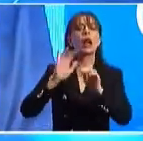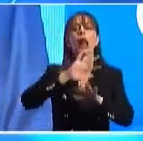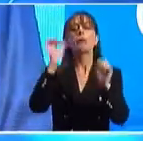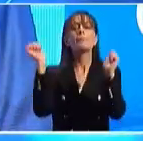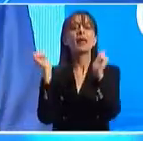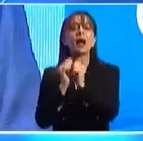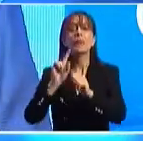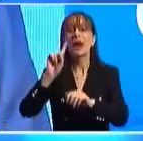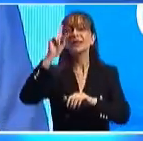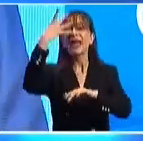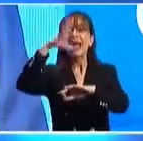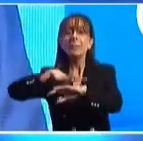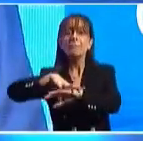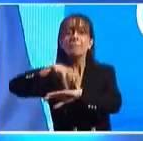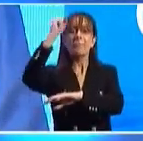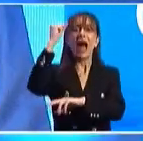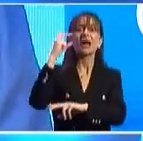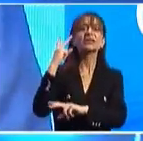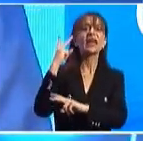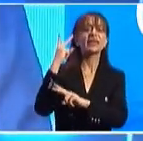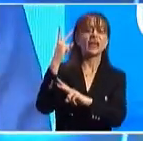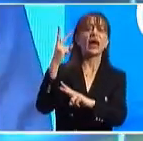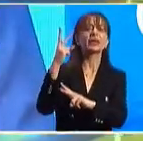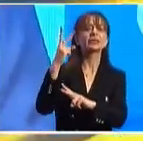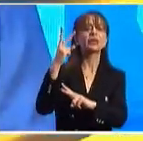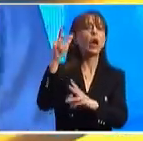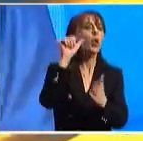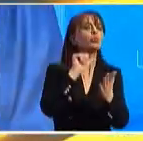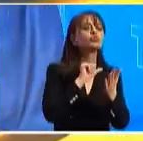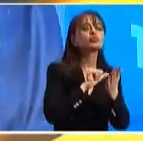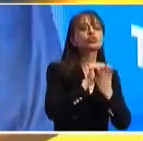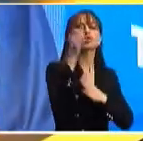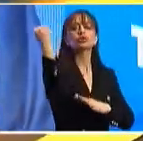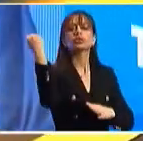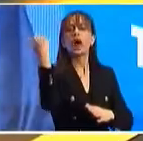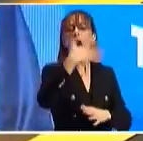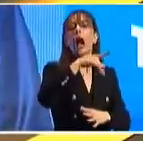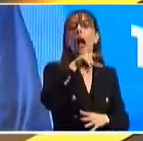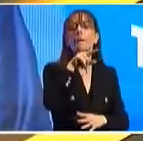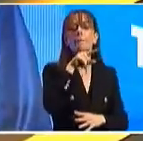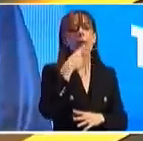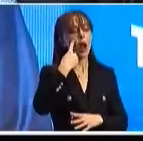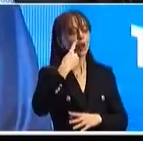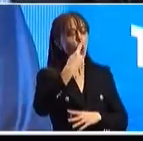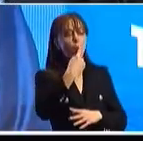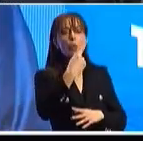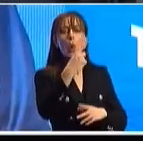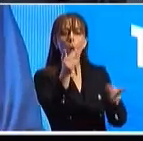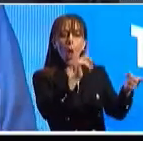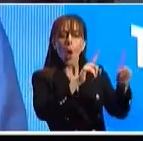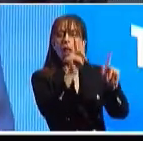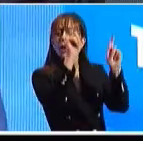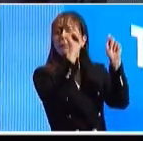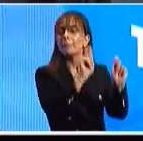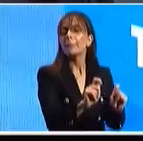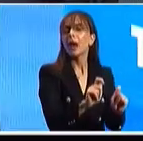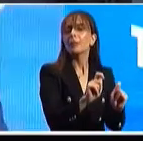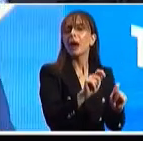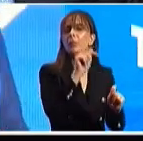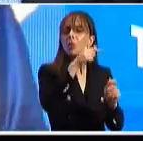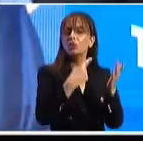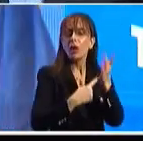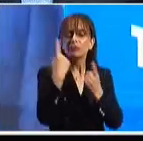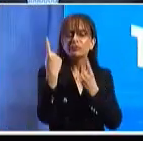tek merkezden burada bütün verileri o merkezden yönettiğimiz ve burada dijital